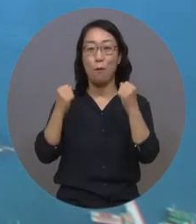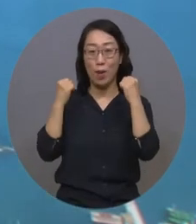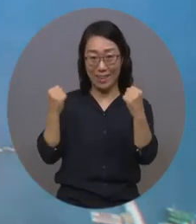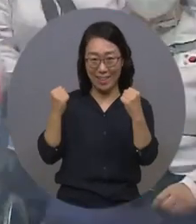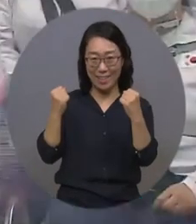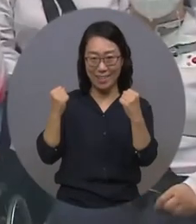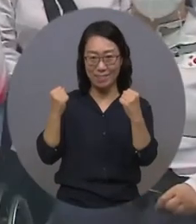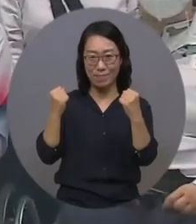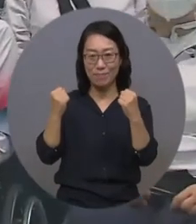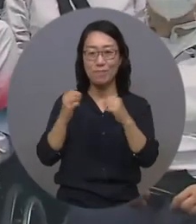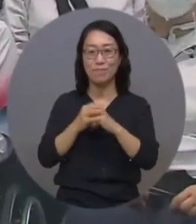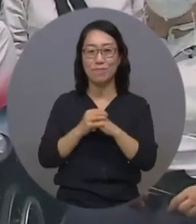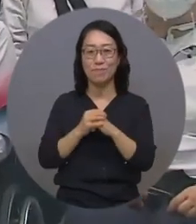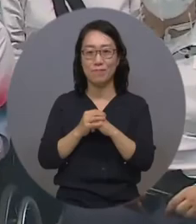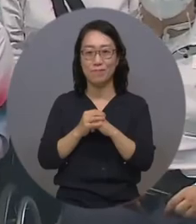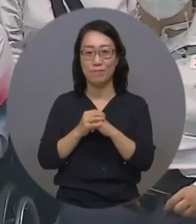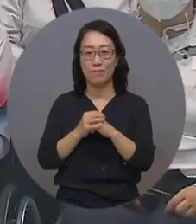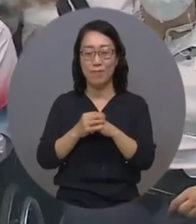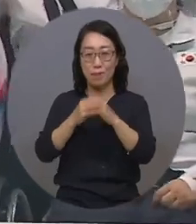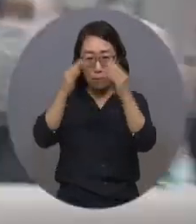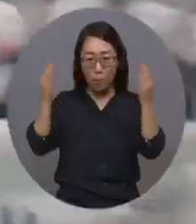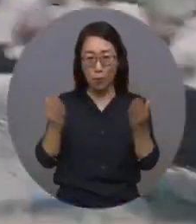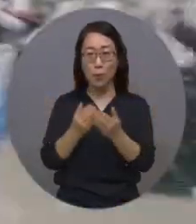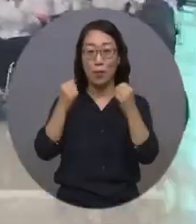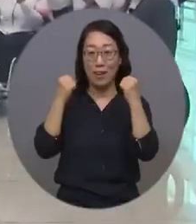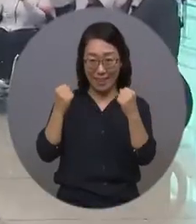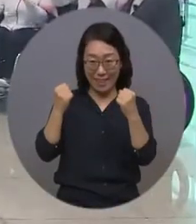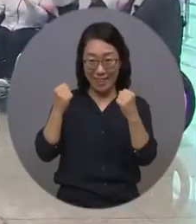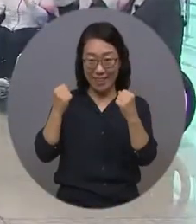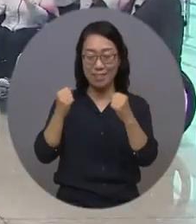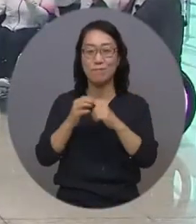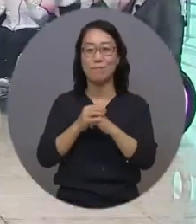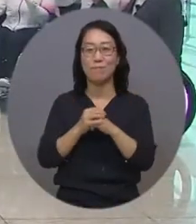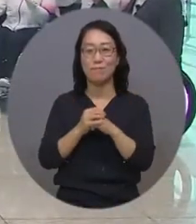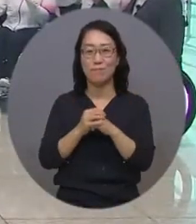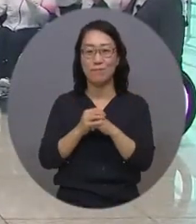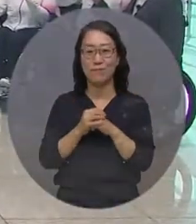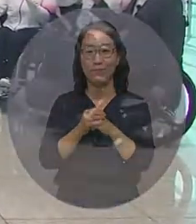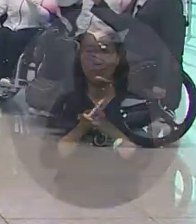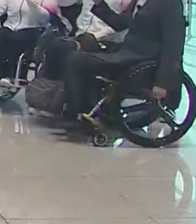파이팅! 대한민국 선수단, 파이팅!